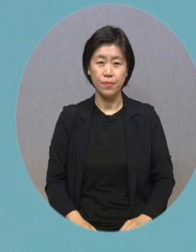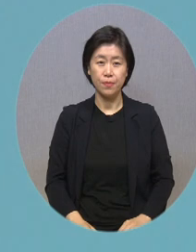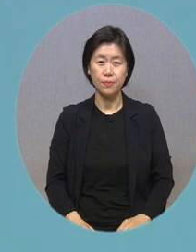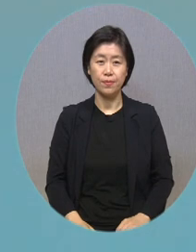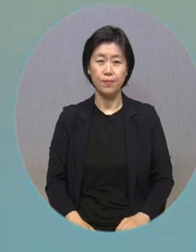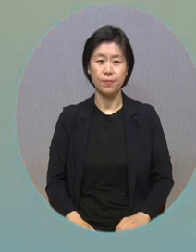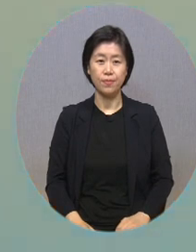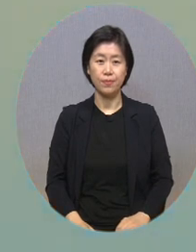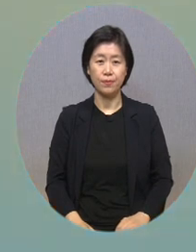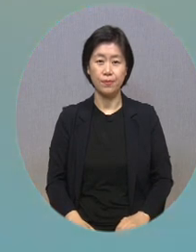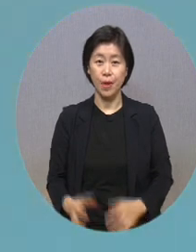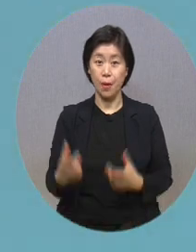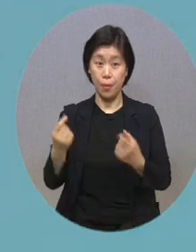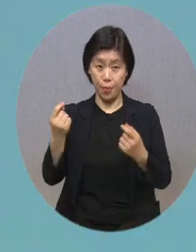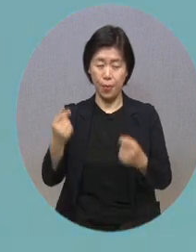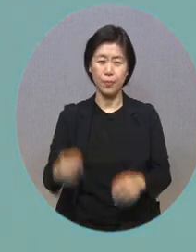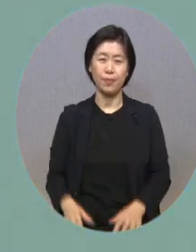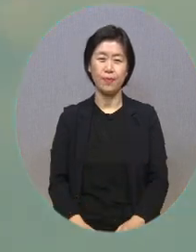두껍죠? 바람 믿고